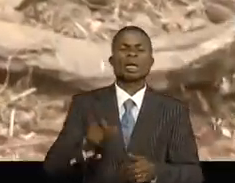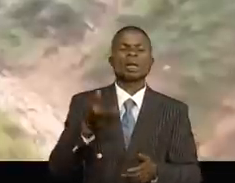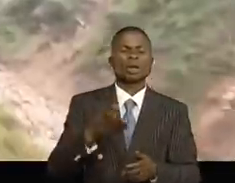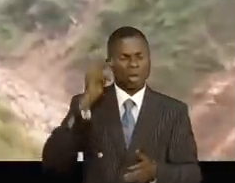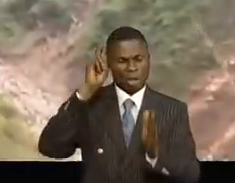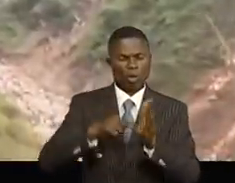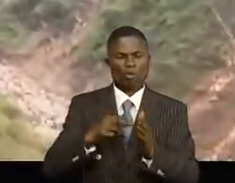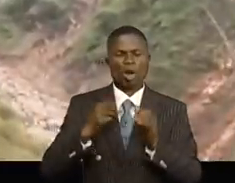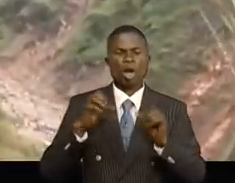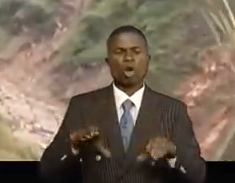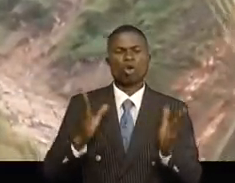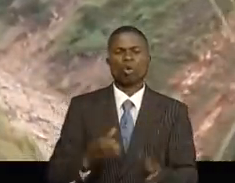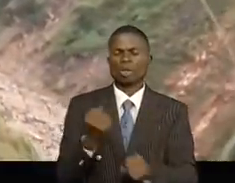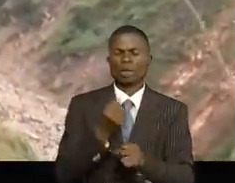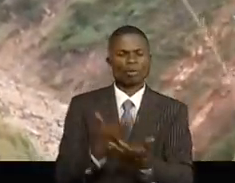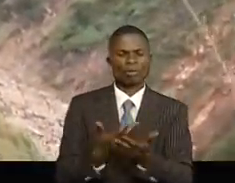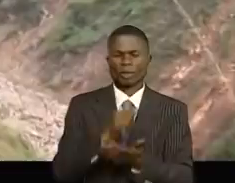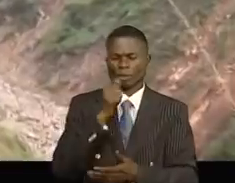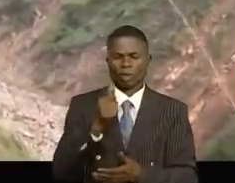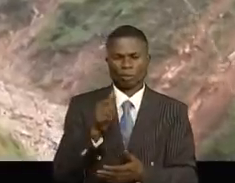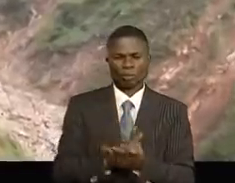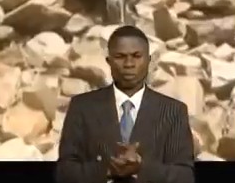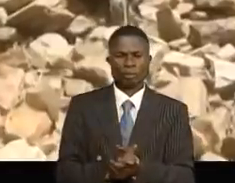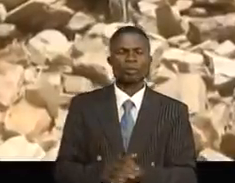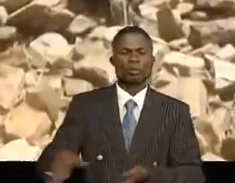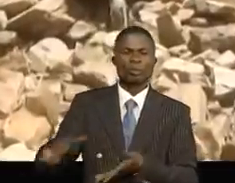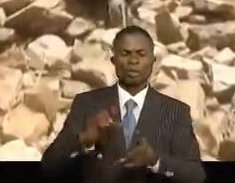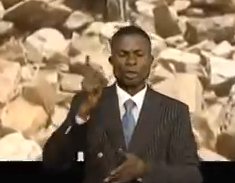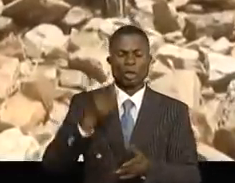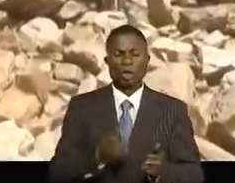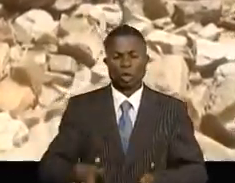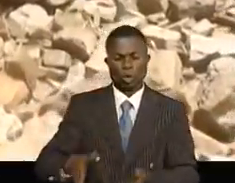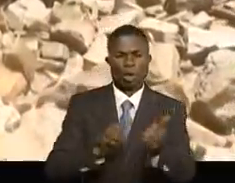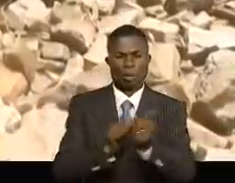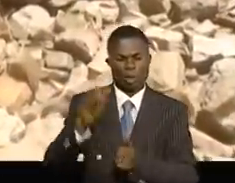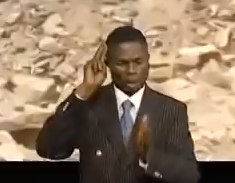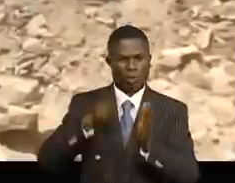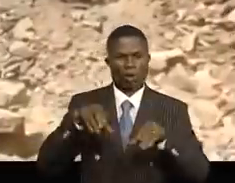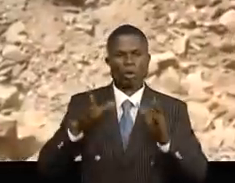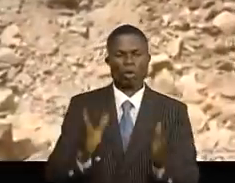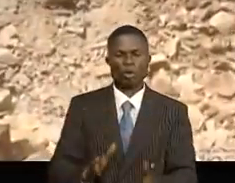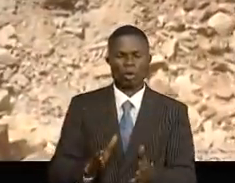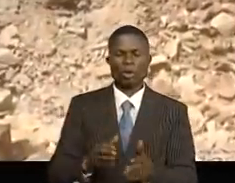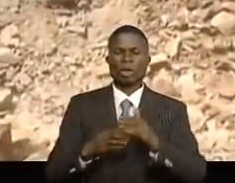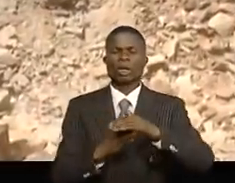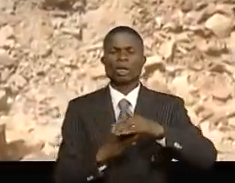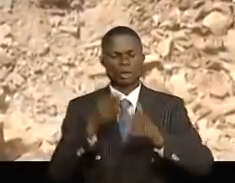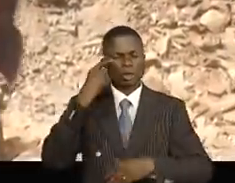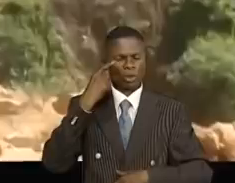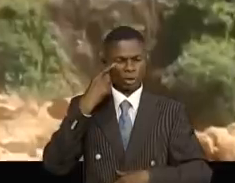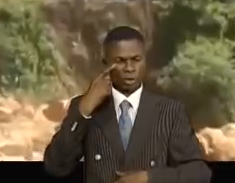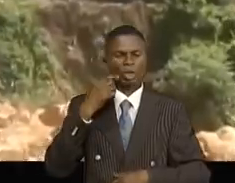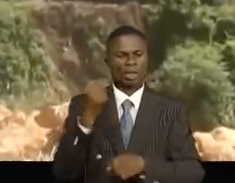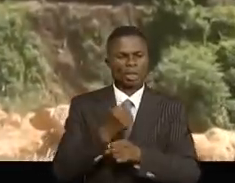gouvernement congolais n'agit pas si vite. La variante de Businga reste la seule voie que le gouvernement congolais et ses partenaires chinois pourraient